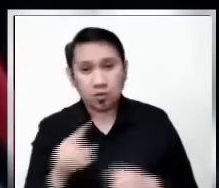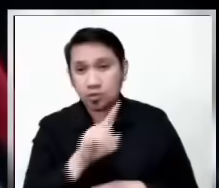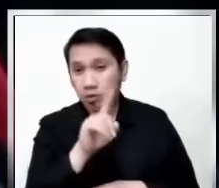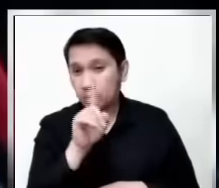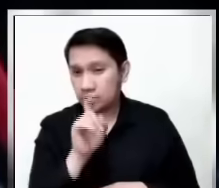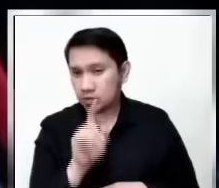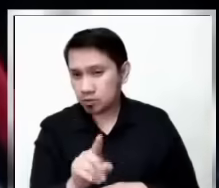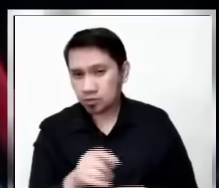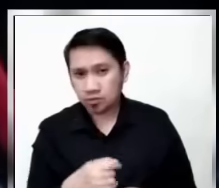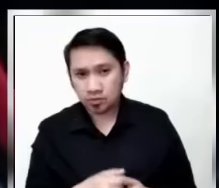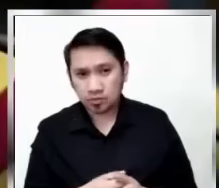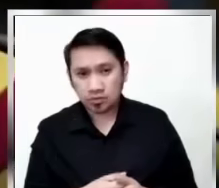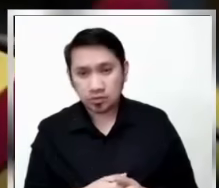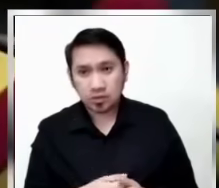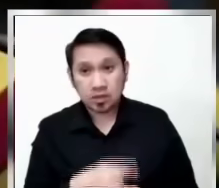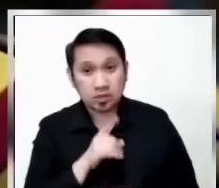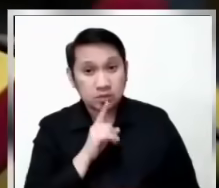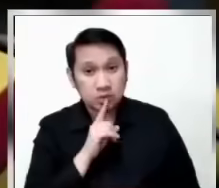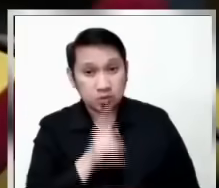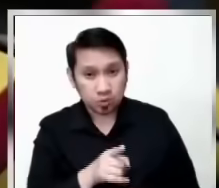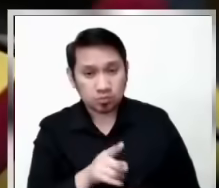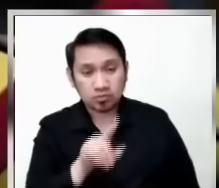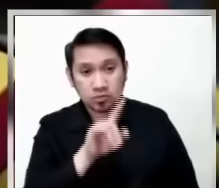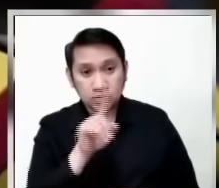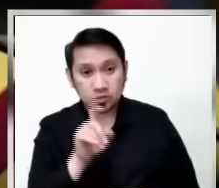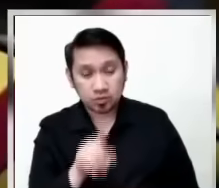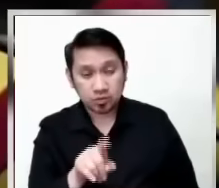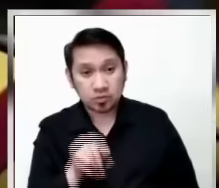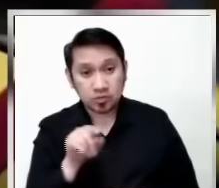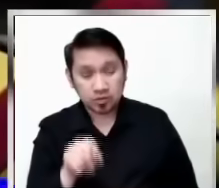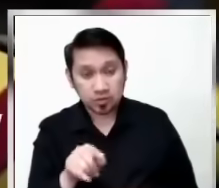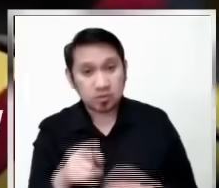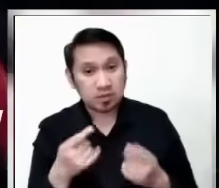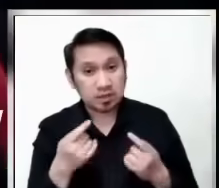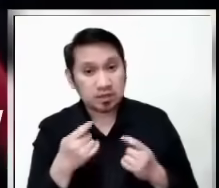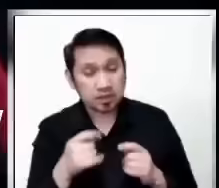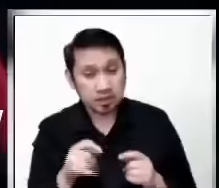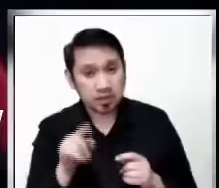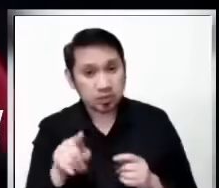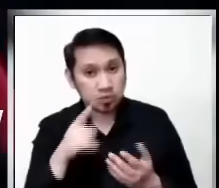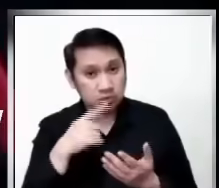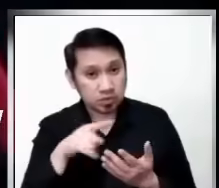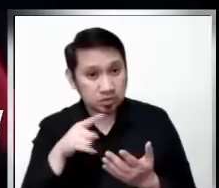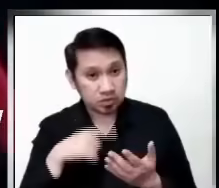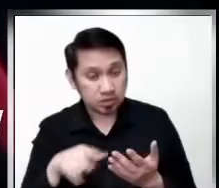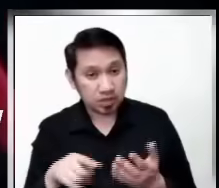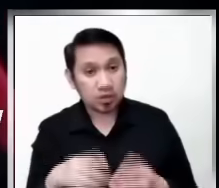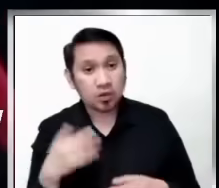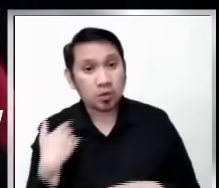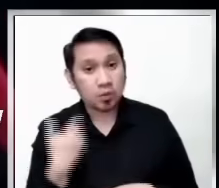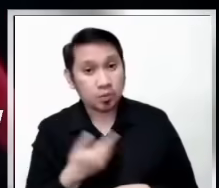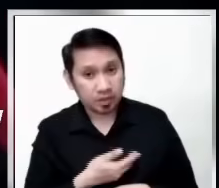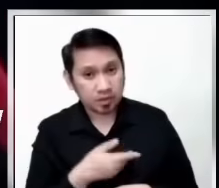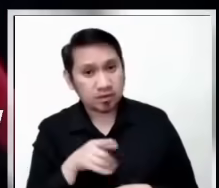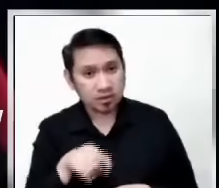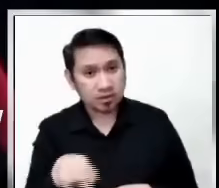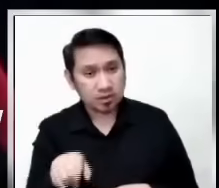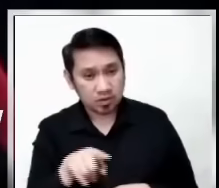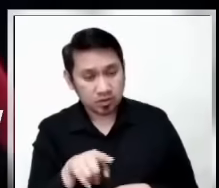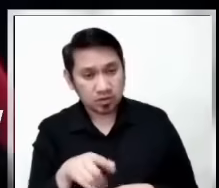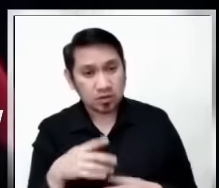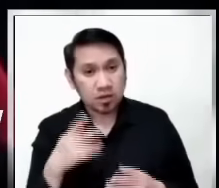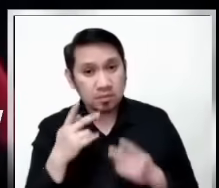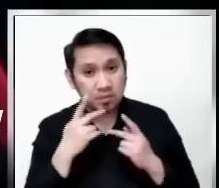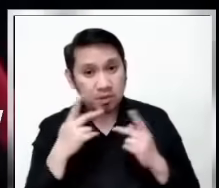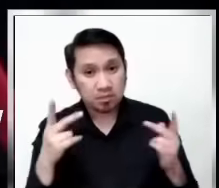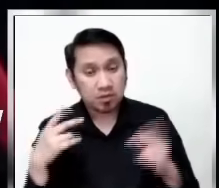is it true? Did they even care to validate? We are all public officials